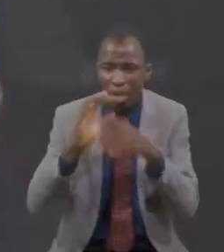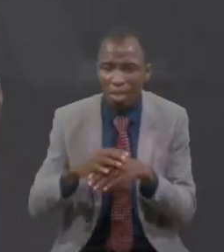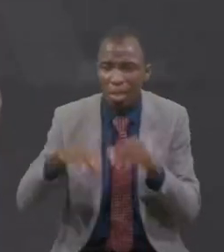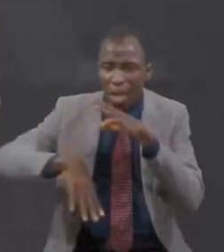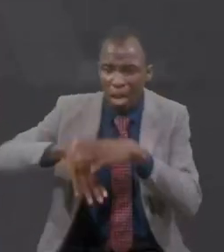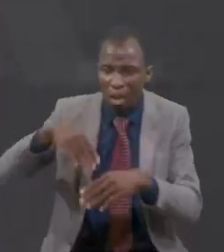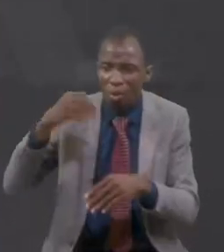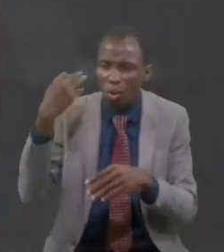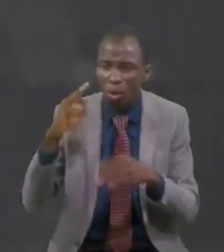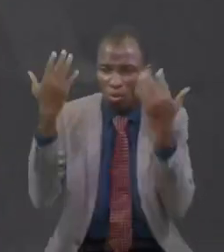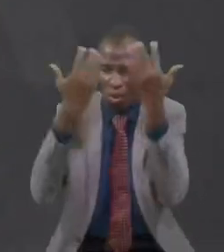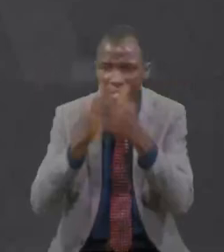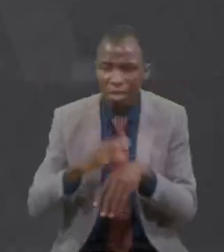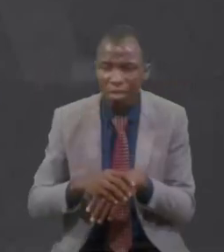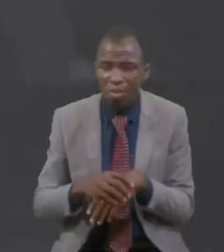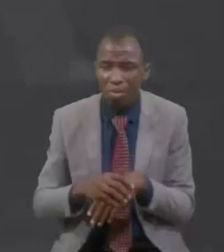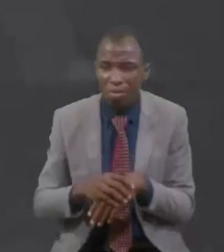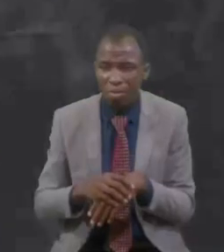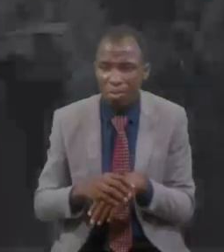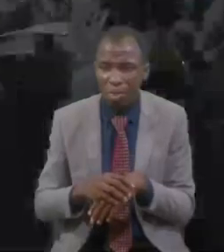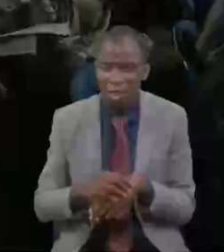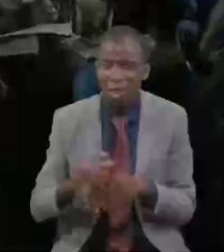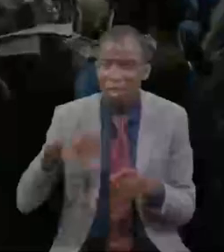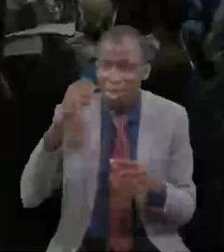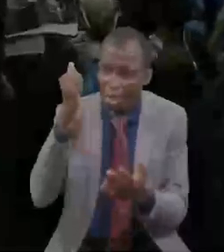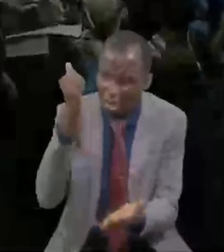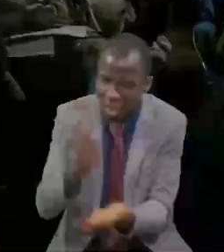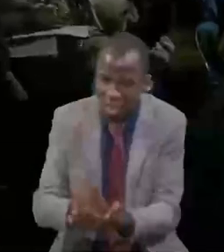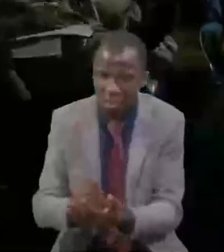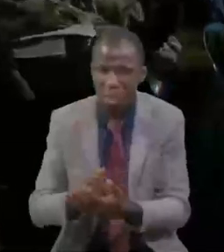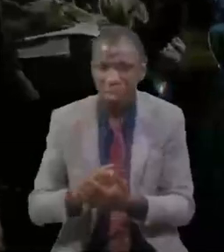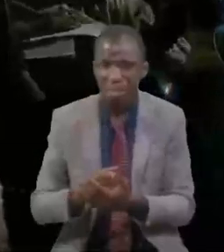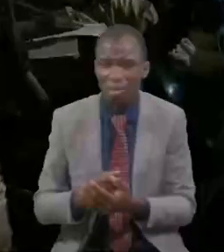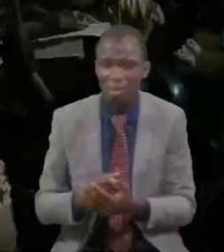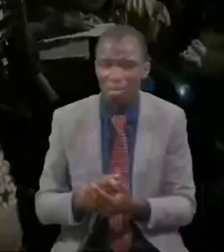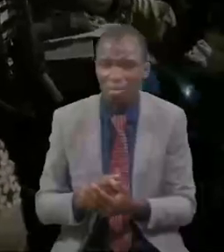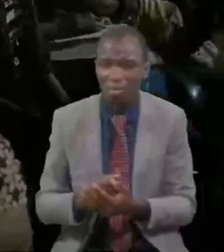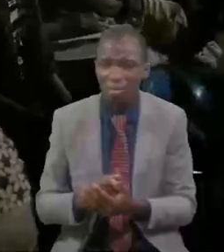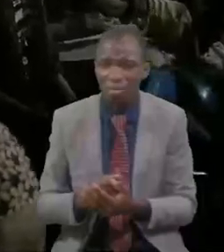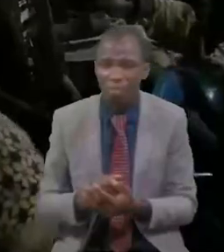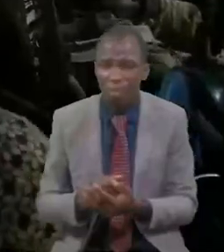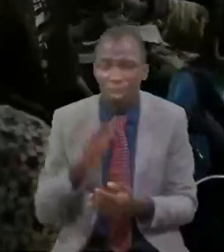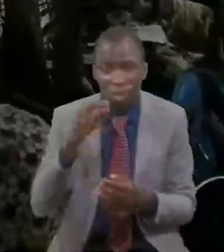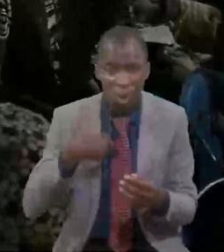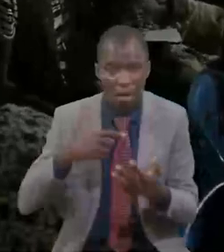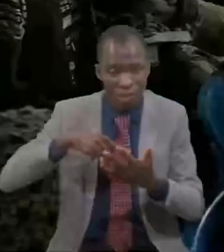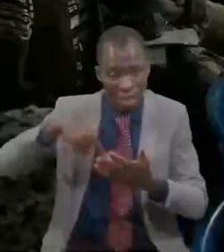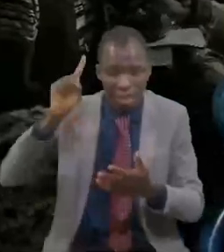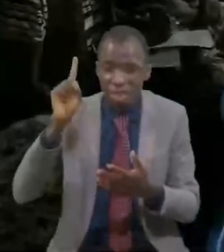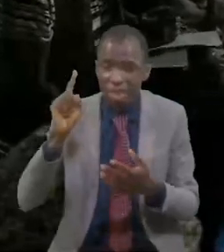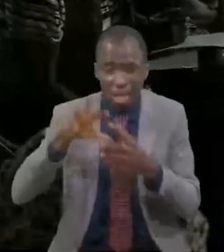ténèbres des ténèbres hors des ténèbres il faut dire amen vous avez échappé